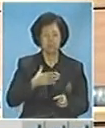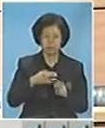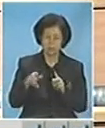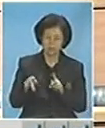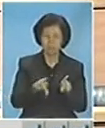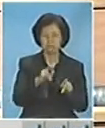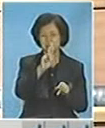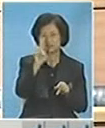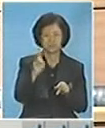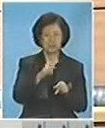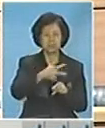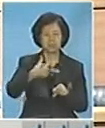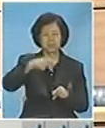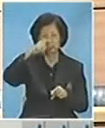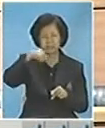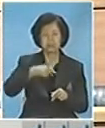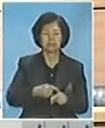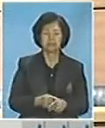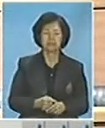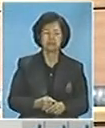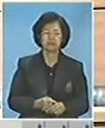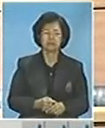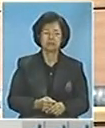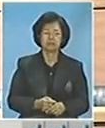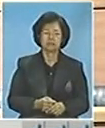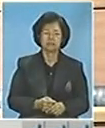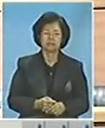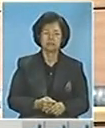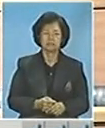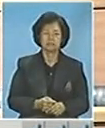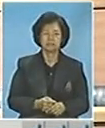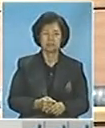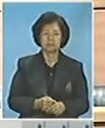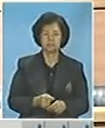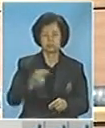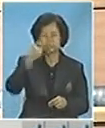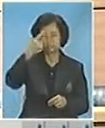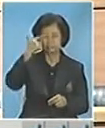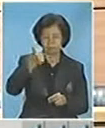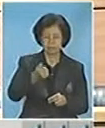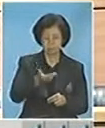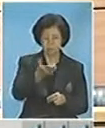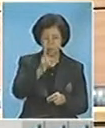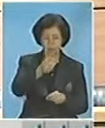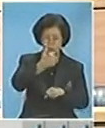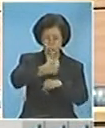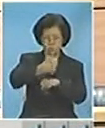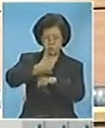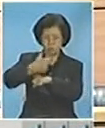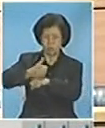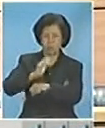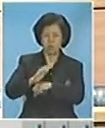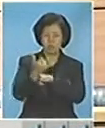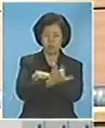าไทยโดยหลีกเลี่ยงการใช้ภาษาต่างประเทศเพราะอะไรครับก็เพราะว่าท่านเป็นผู้นำประเทศการ